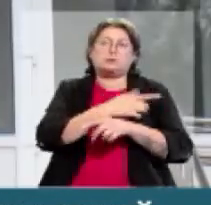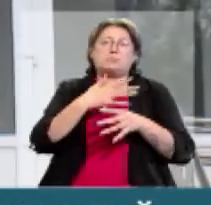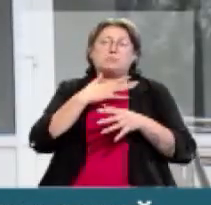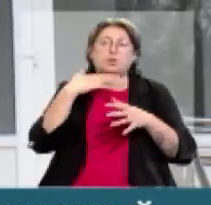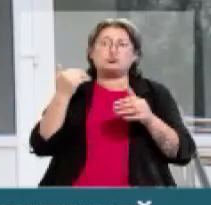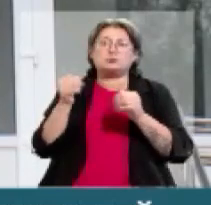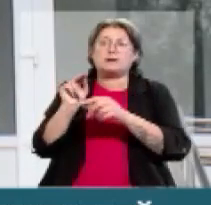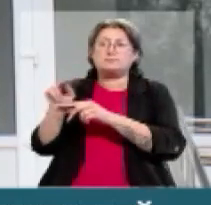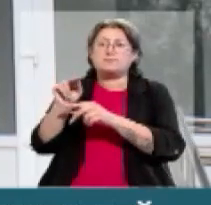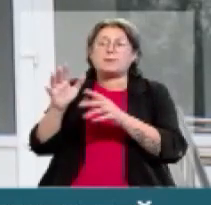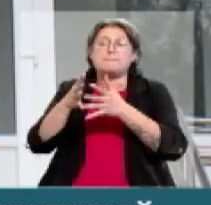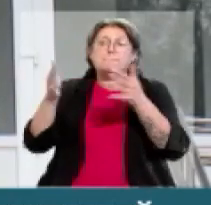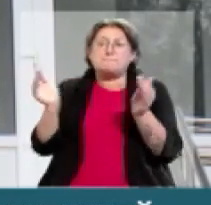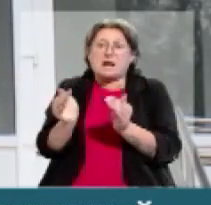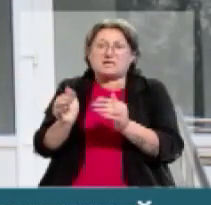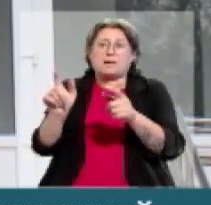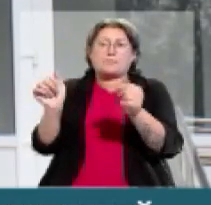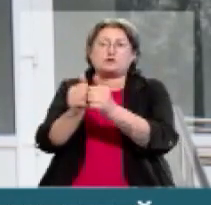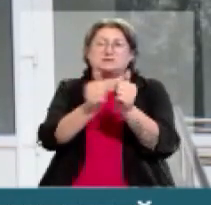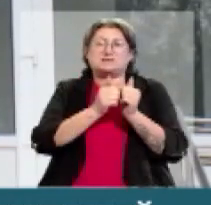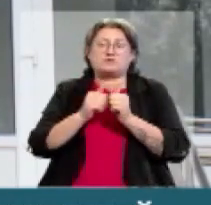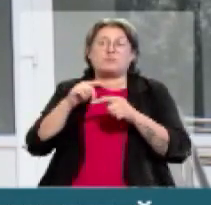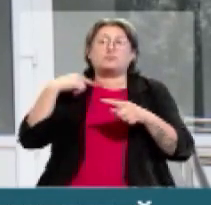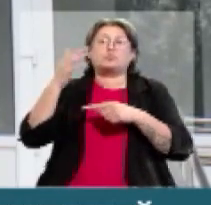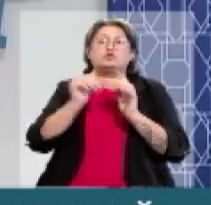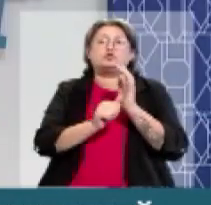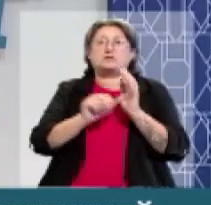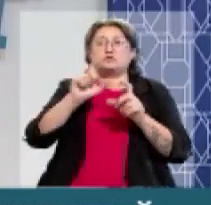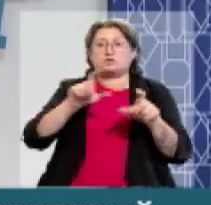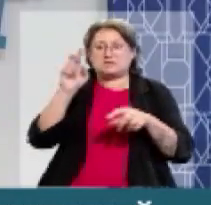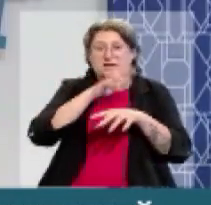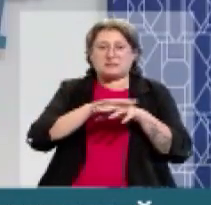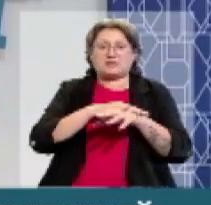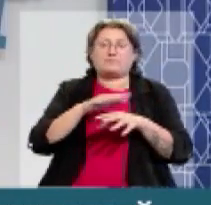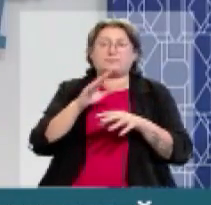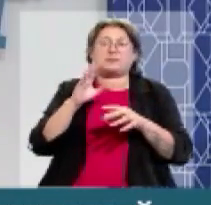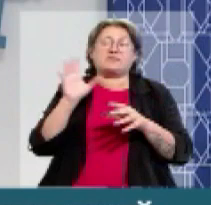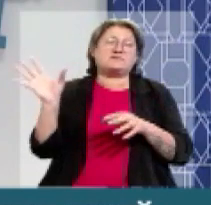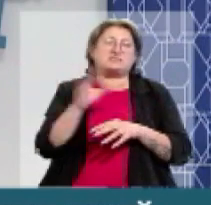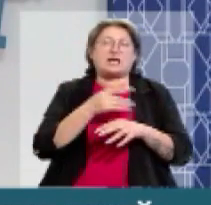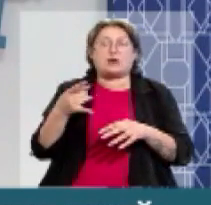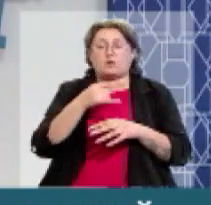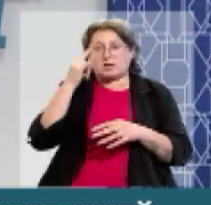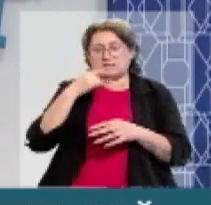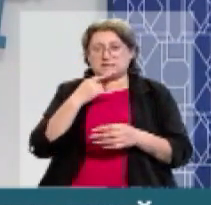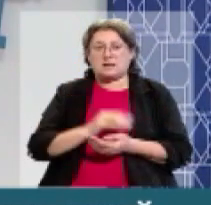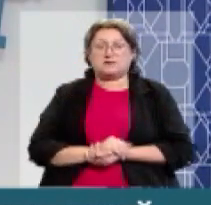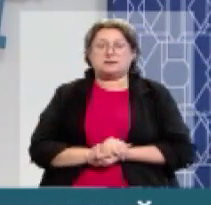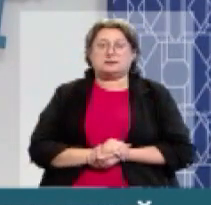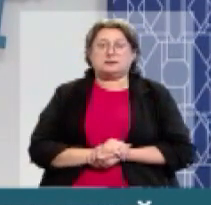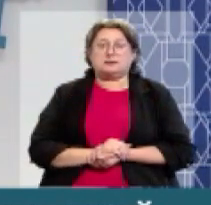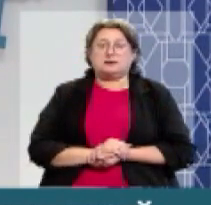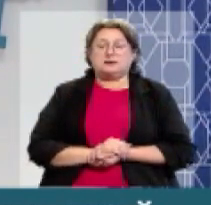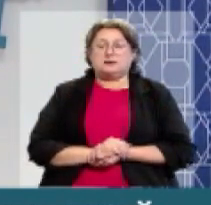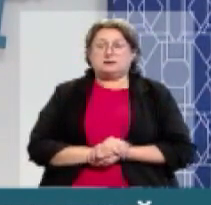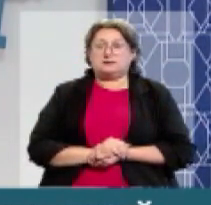маленьких по соседству. В будущем планируется модернизировать более 60 школ страны, охватив тем самым все регионы Казахстана. Дмитрий Мушта, Алексей